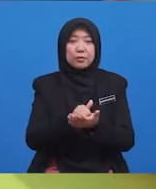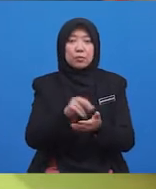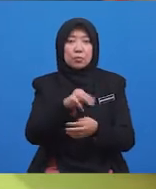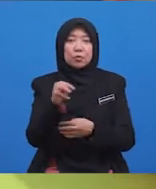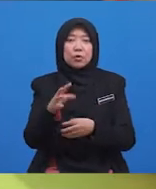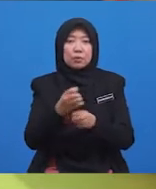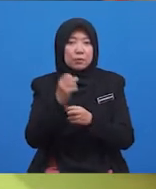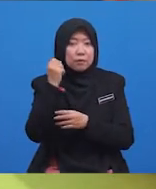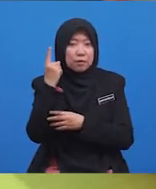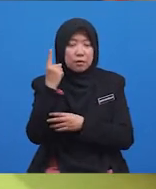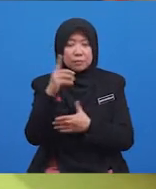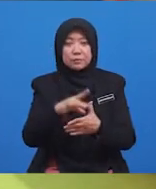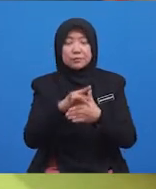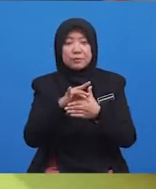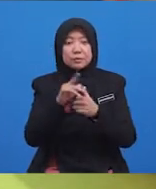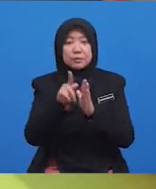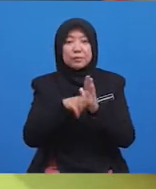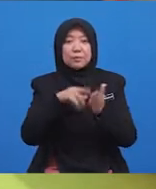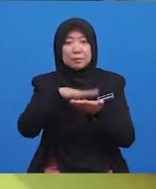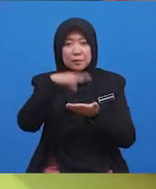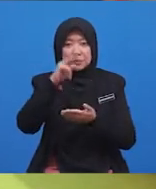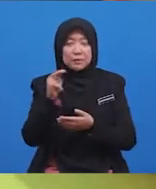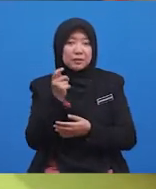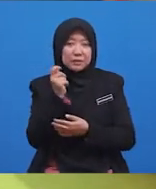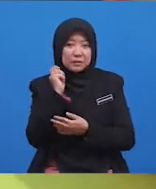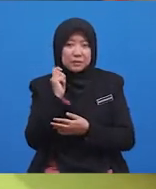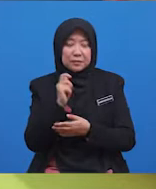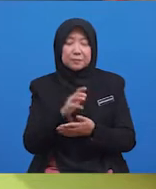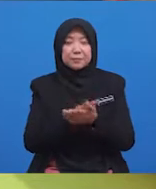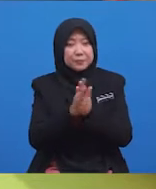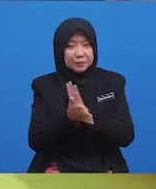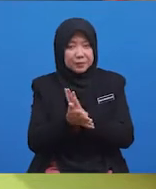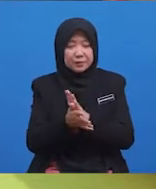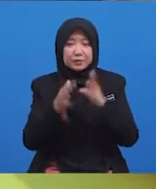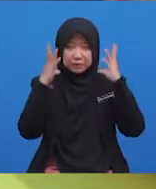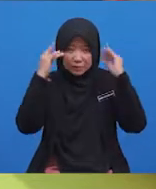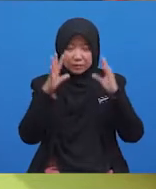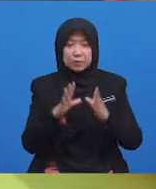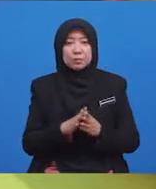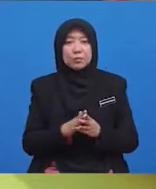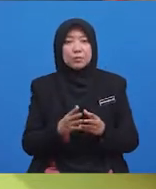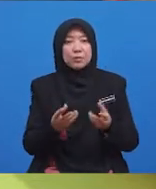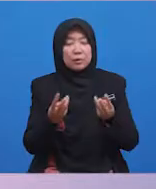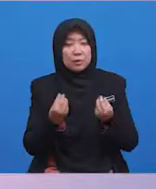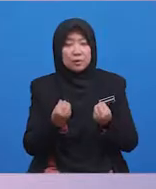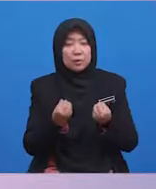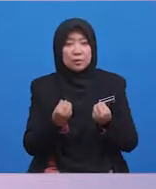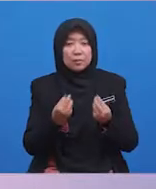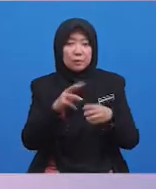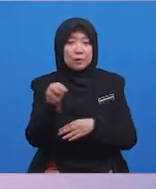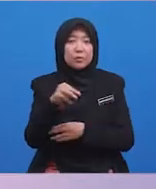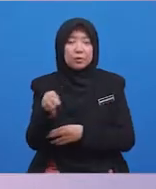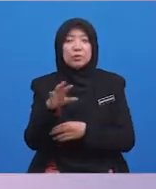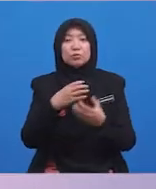murid-murid dapat memahami isi pembelajaran sebentar tadi. Justeru, cikgu ingin mengajak murid-murid untuk